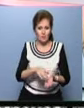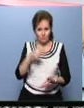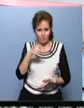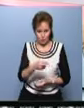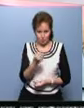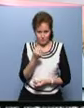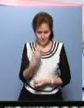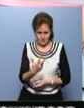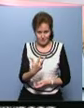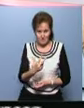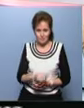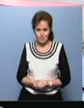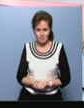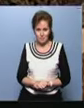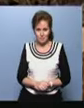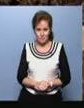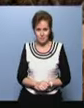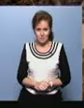Вороновнина.